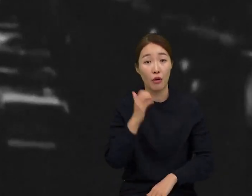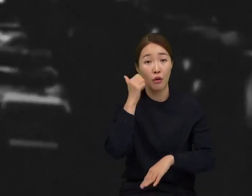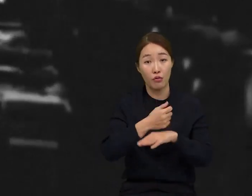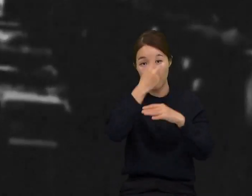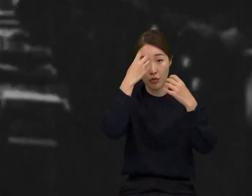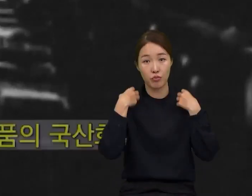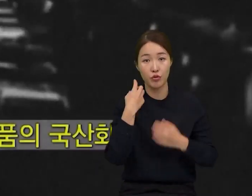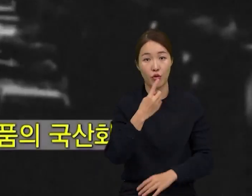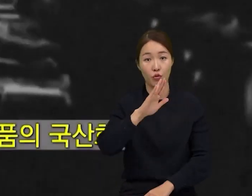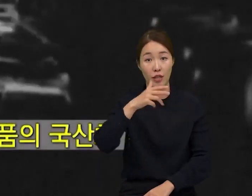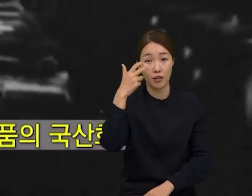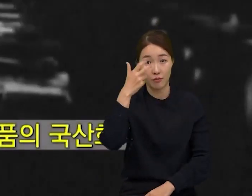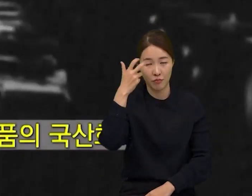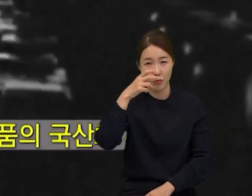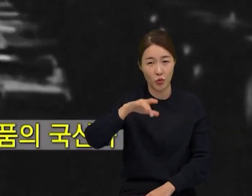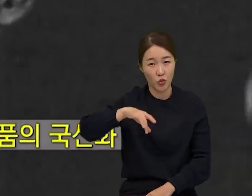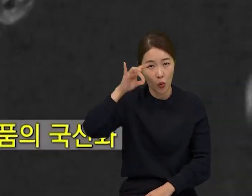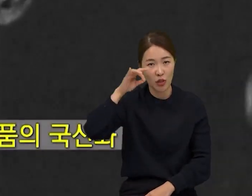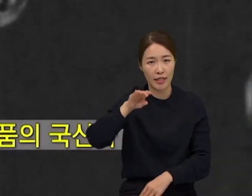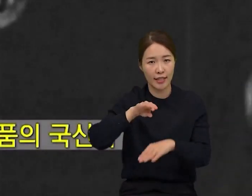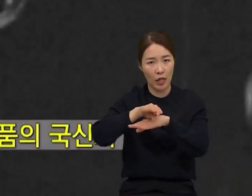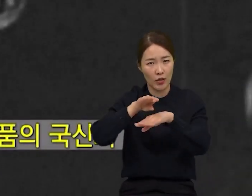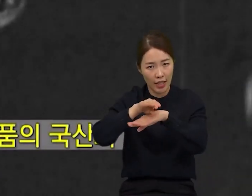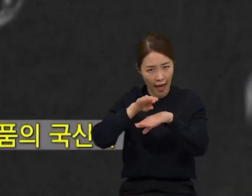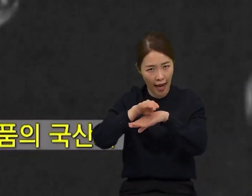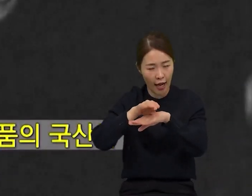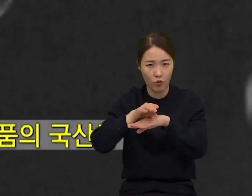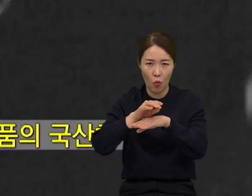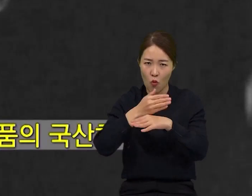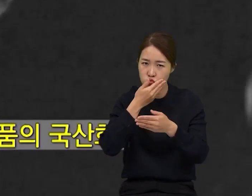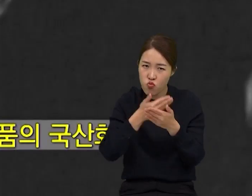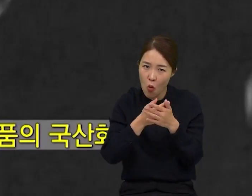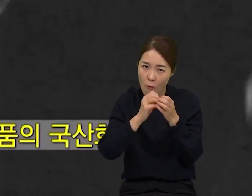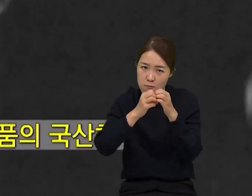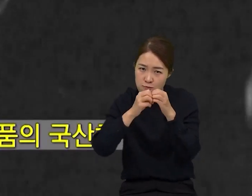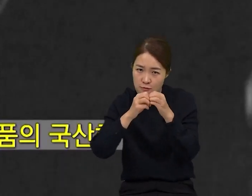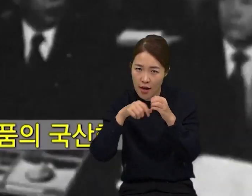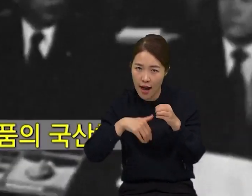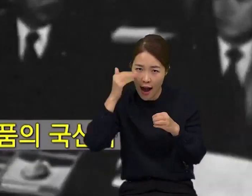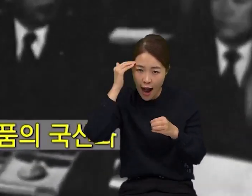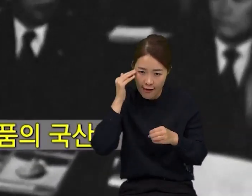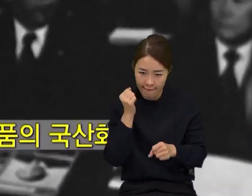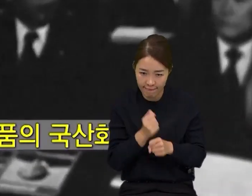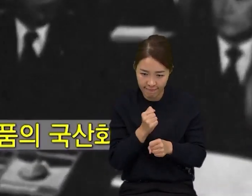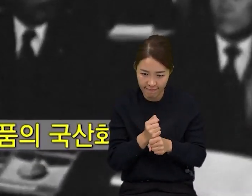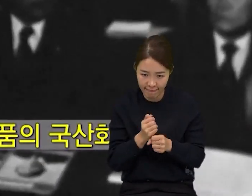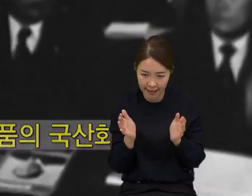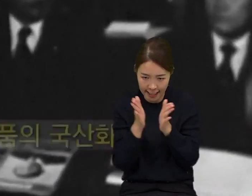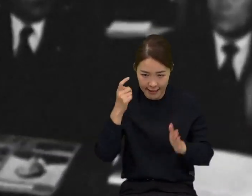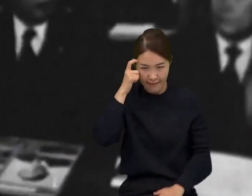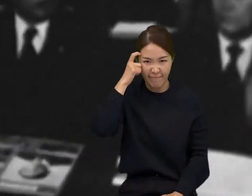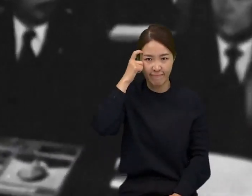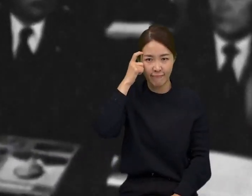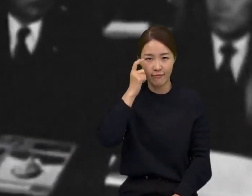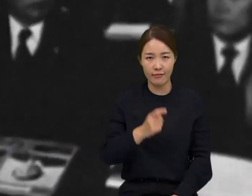이에 정부는 1970년대 초 자동차 및 주요 부품의 국산화를 강력 추진했다.